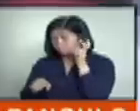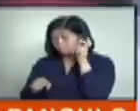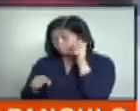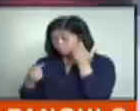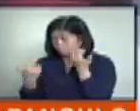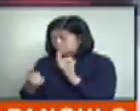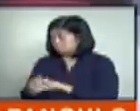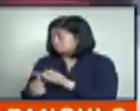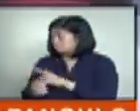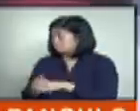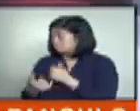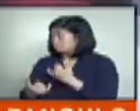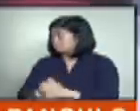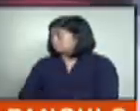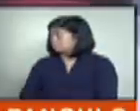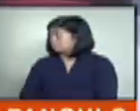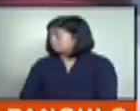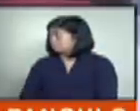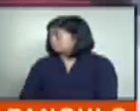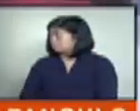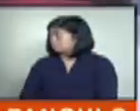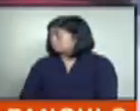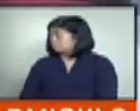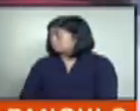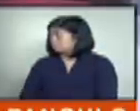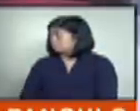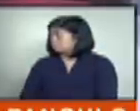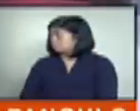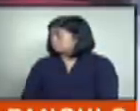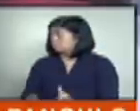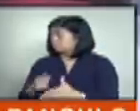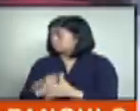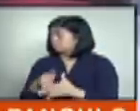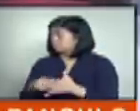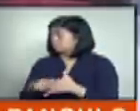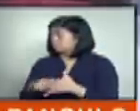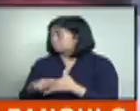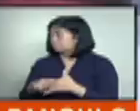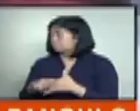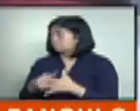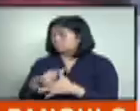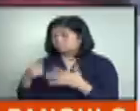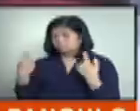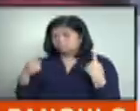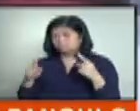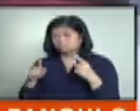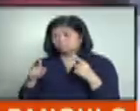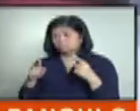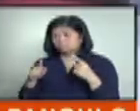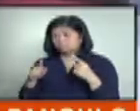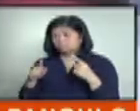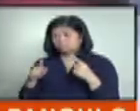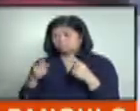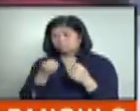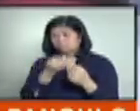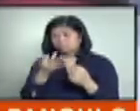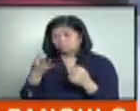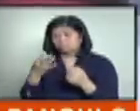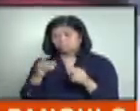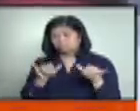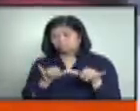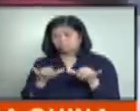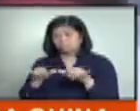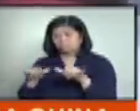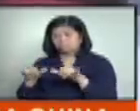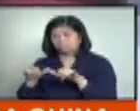Ngayon nyo lang nalaman to? Ngayon ko lang nalaman. Ngayon nyo lang nalaman? Okay. Pagkatapos, nung naka-accomplish na ng ilang lineal meters